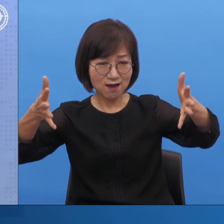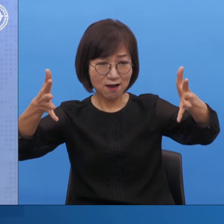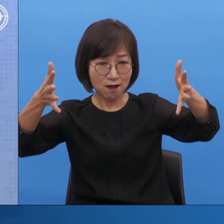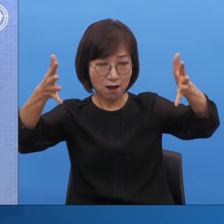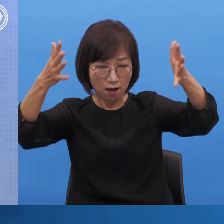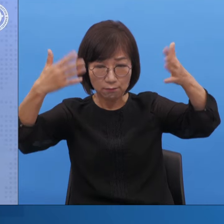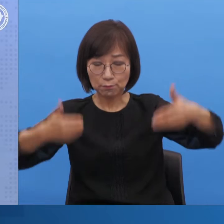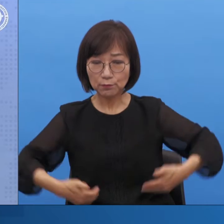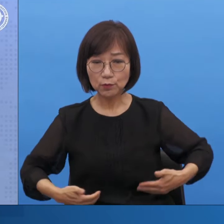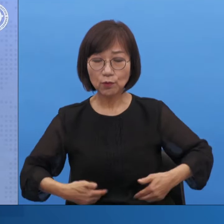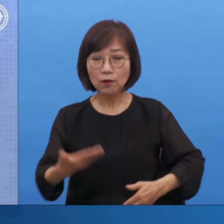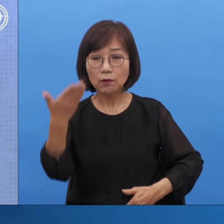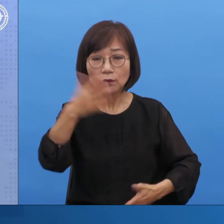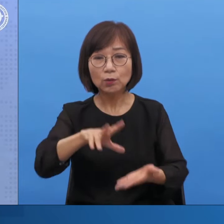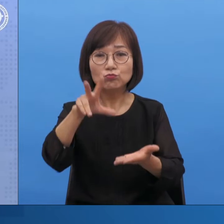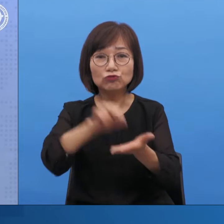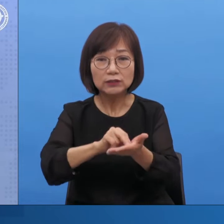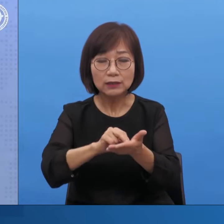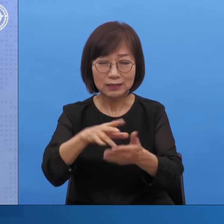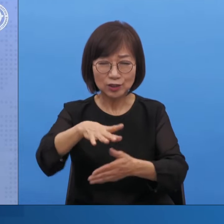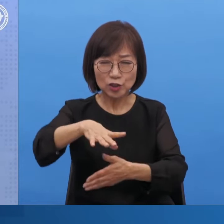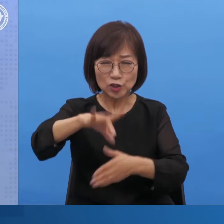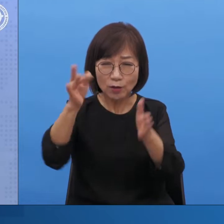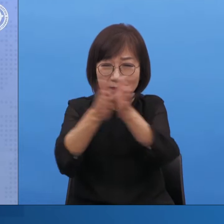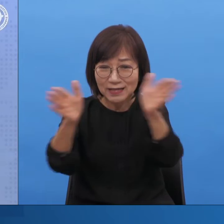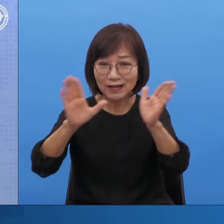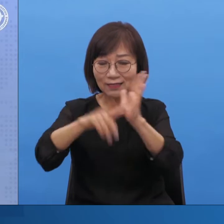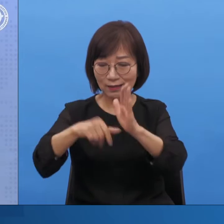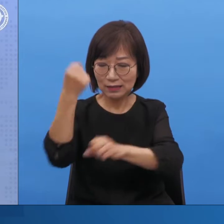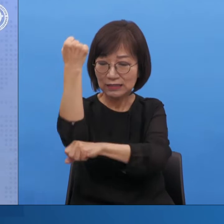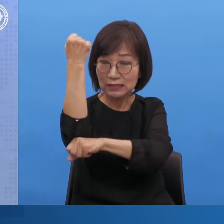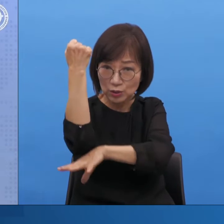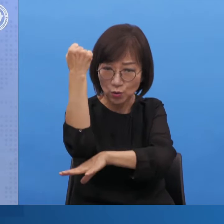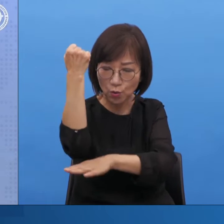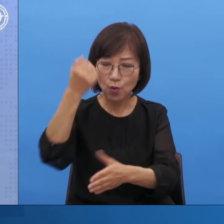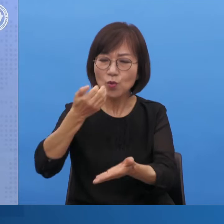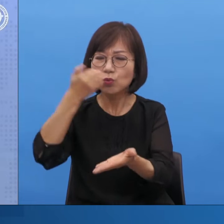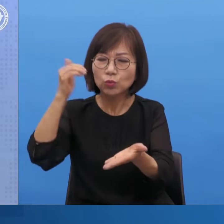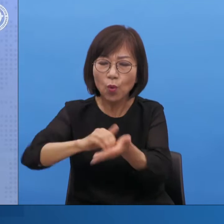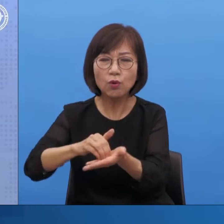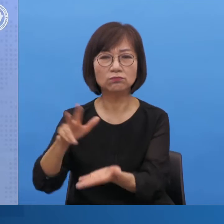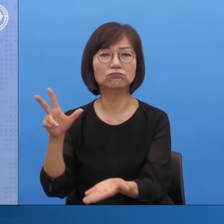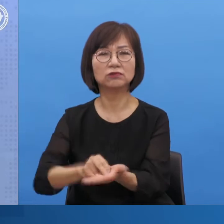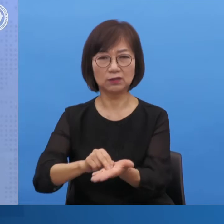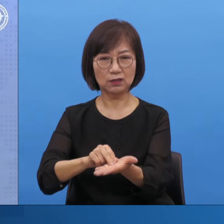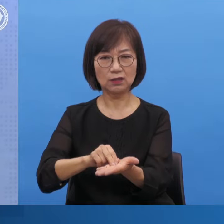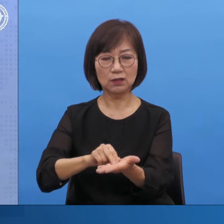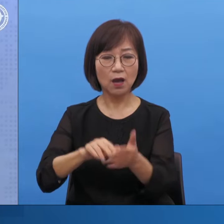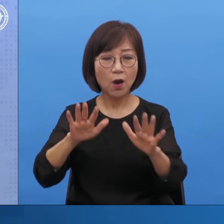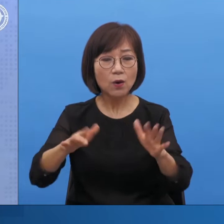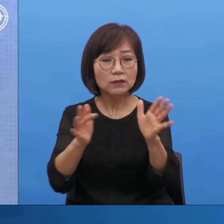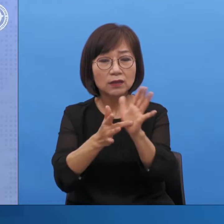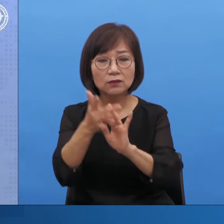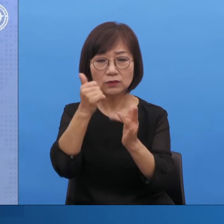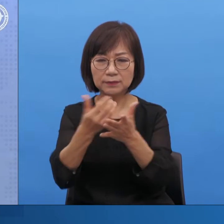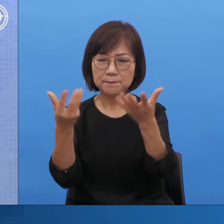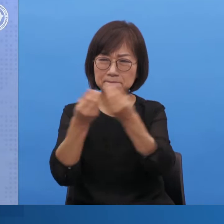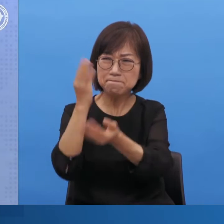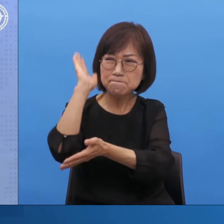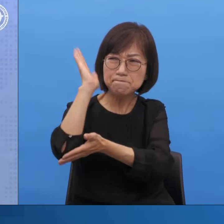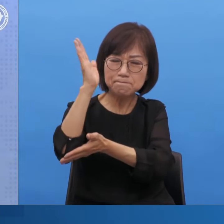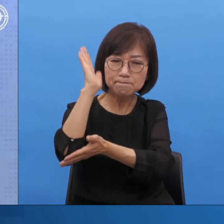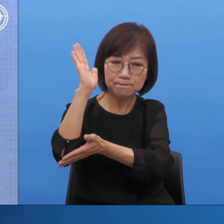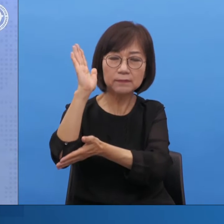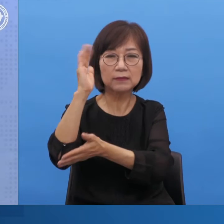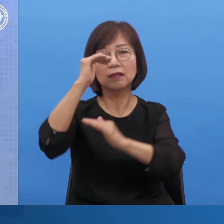a great building must be constructed, and yet the foundation, the cornerstone, was 예수님이 poorly 그 laid. 말씀을 한 겁니다. That's what Jesus is speaking